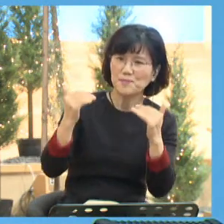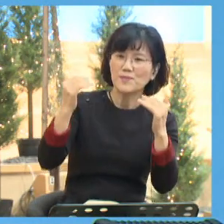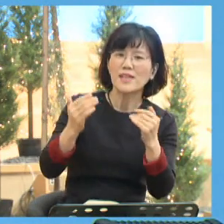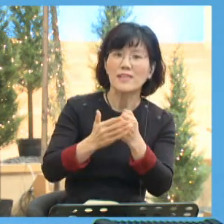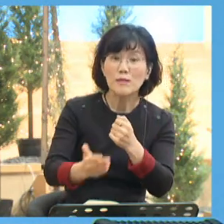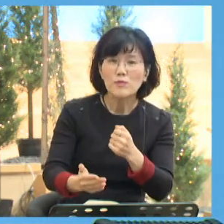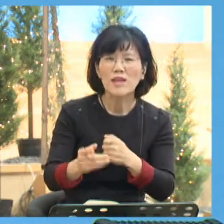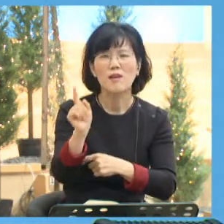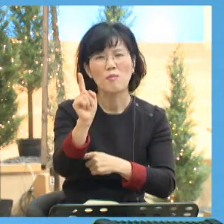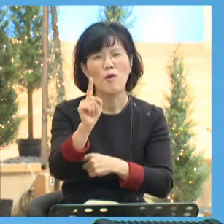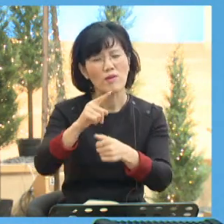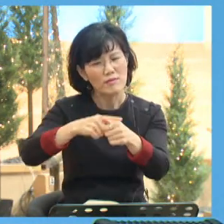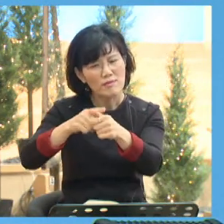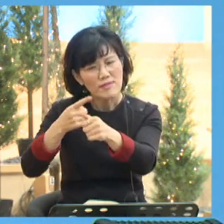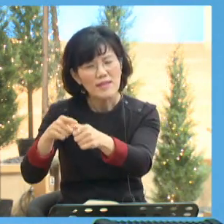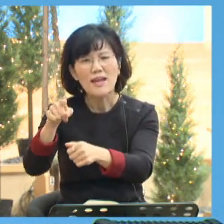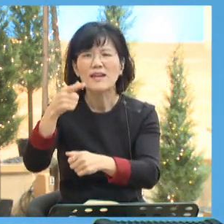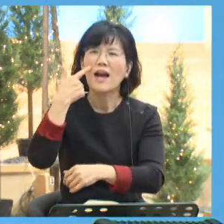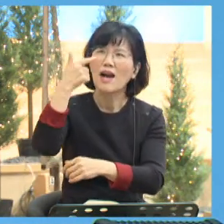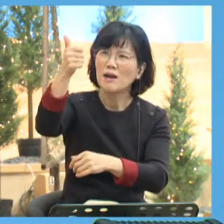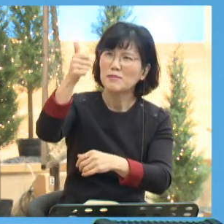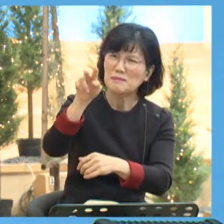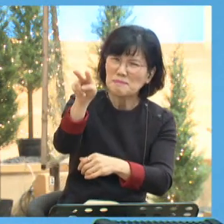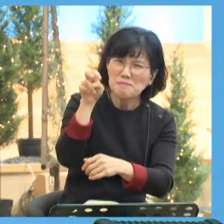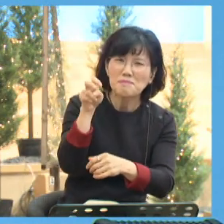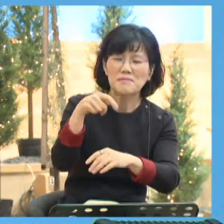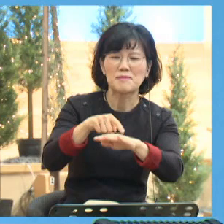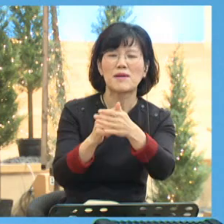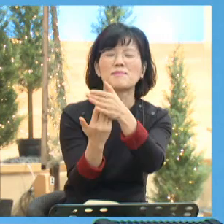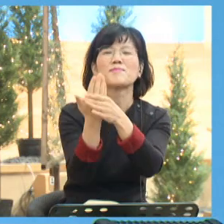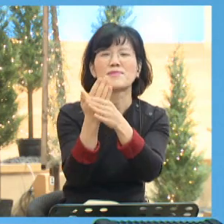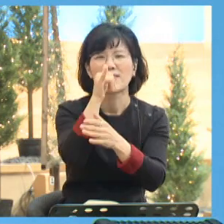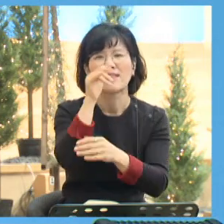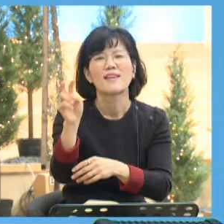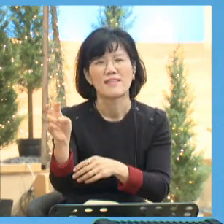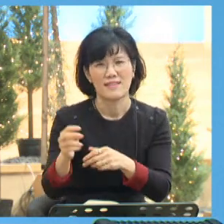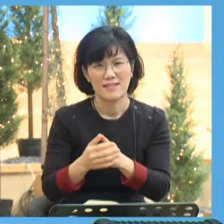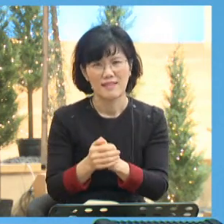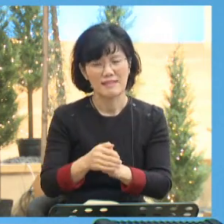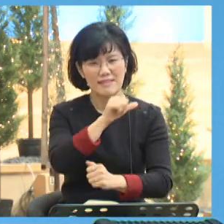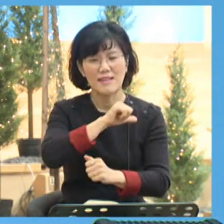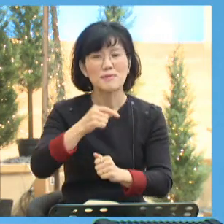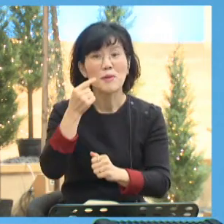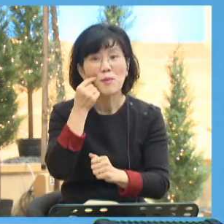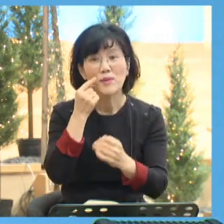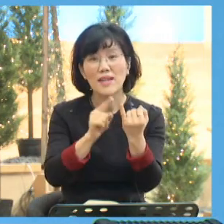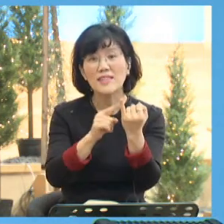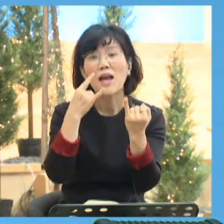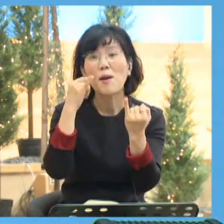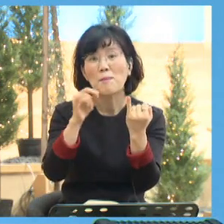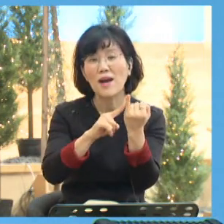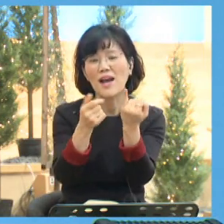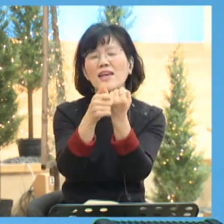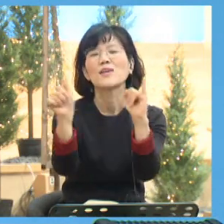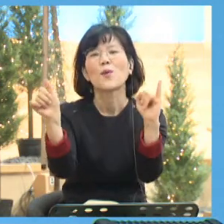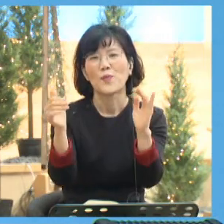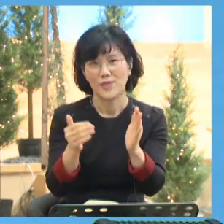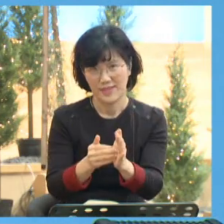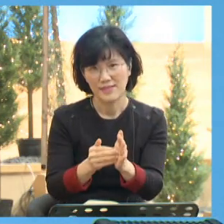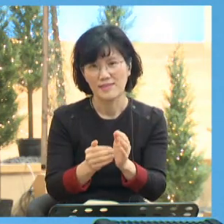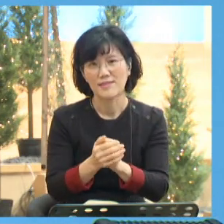때문에 자연스럽게 그 아버지에 대한 증오 감히 작 되었겠죠 견디다 못한 이 어머니가 이온을 하게